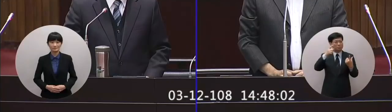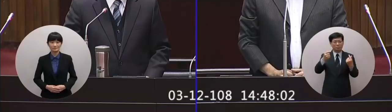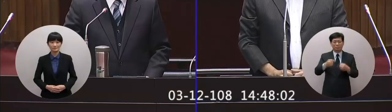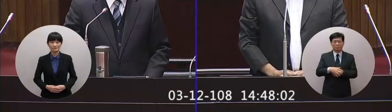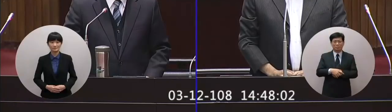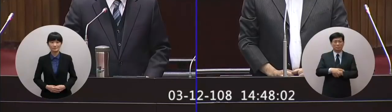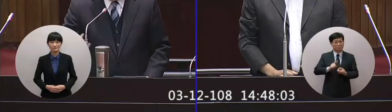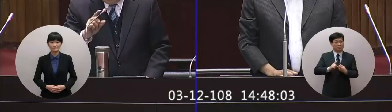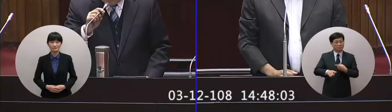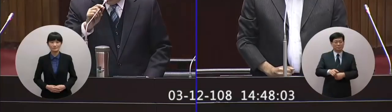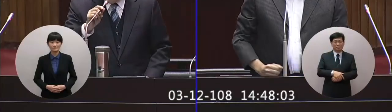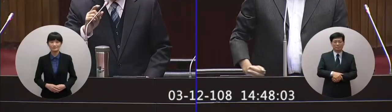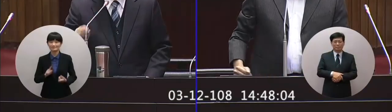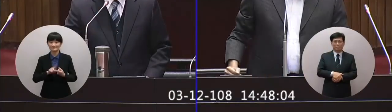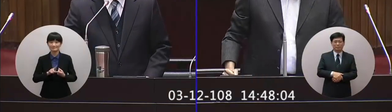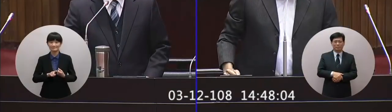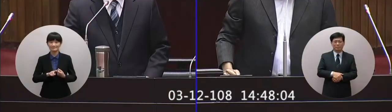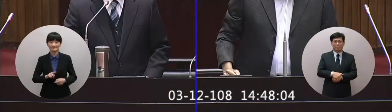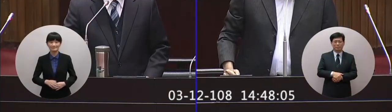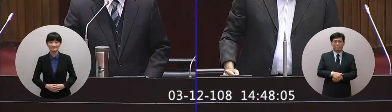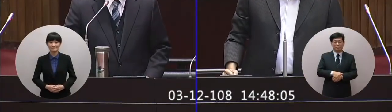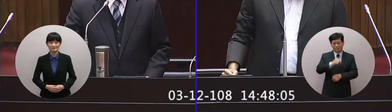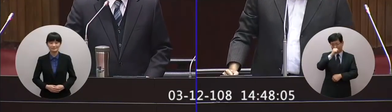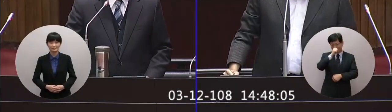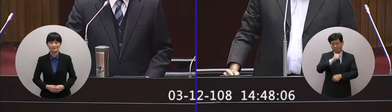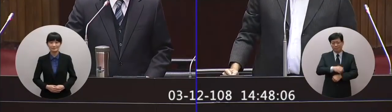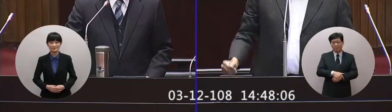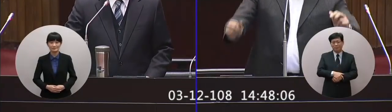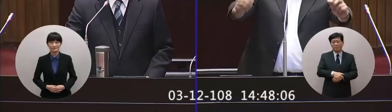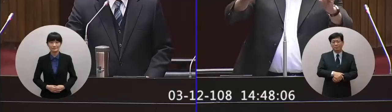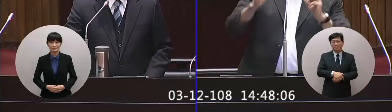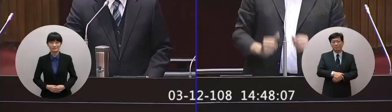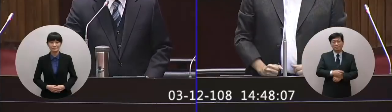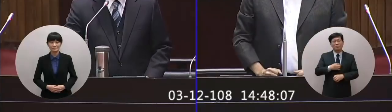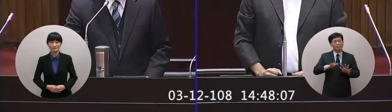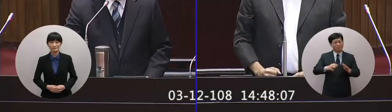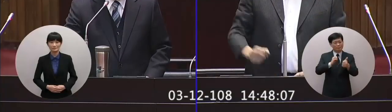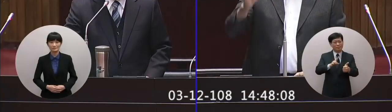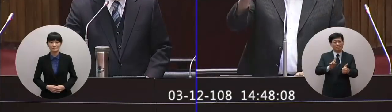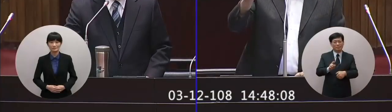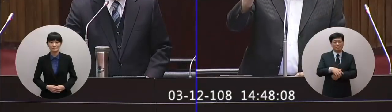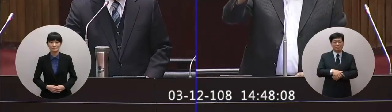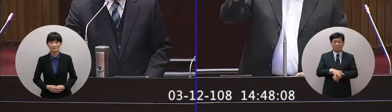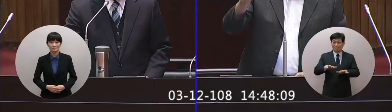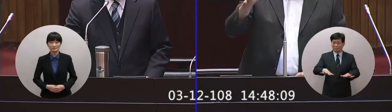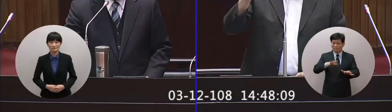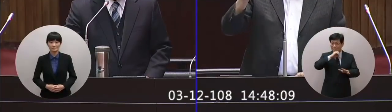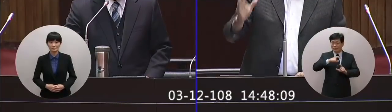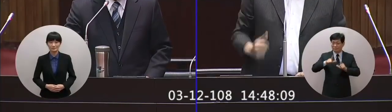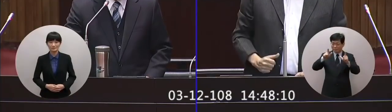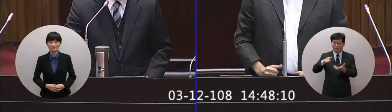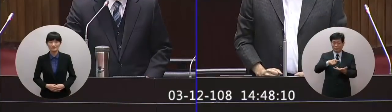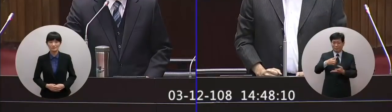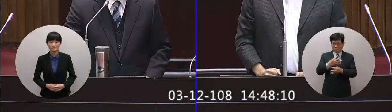呐、啊，应该没有错吧，院长？ 对， 好，那么。其实我要跟院长讲的，就是说，在这一次屏